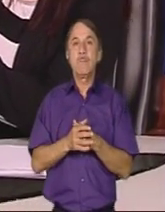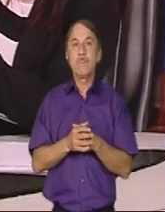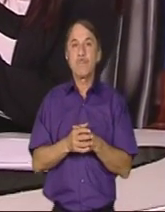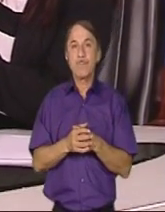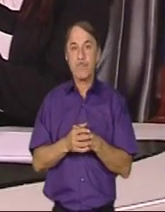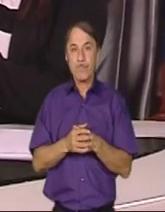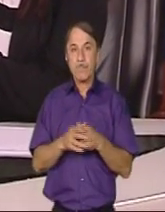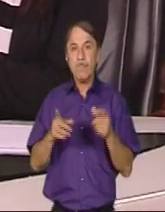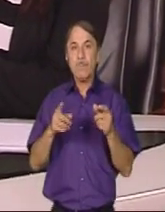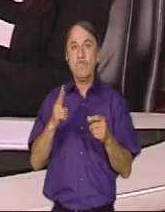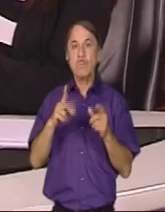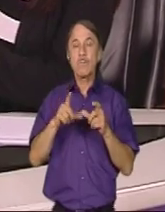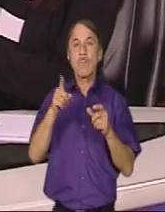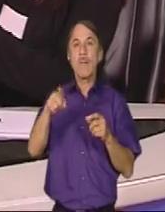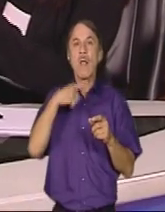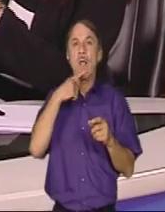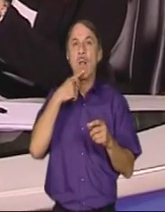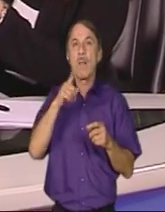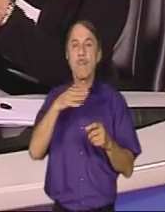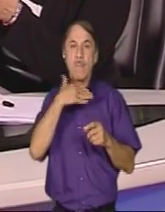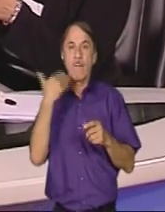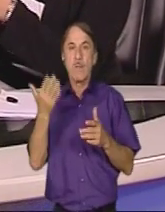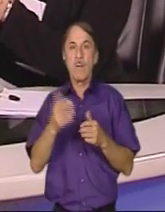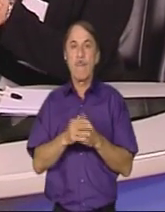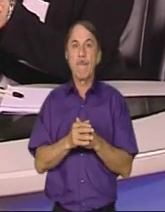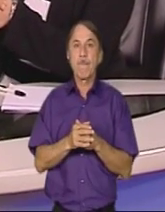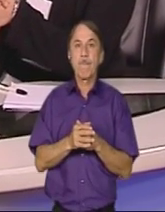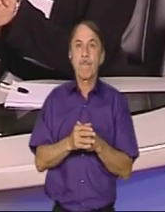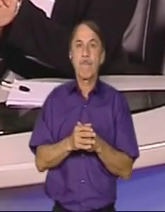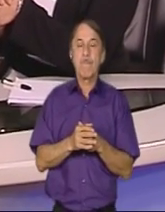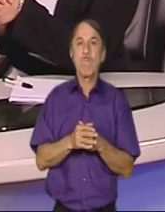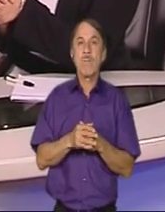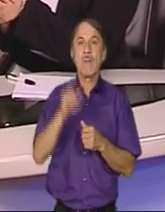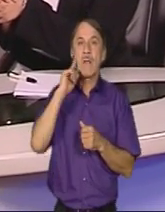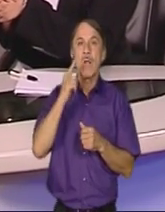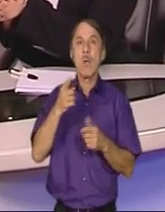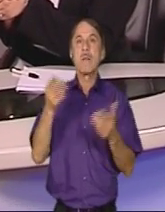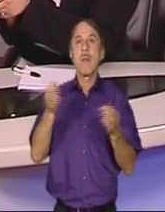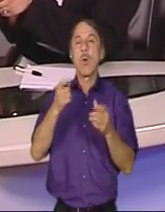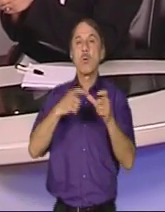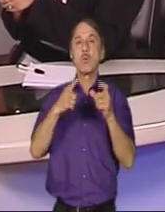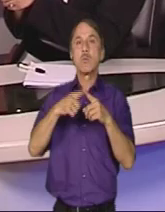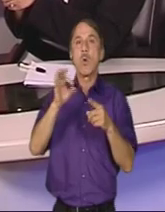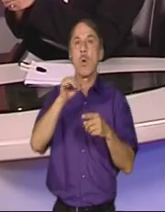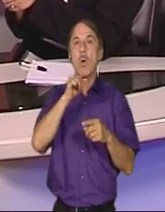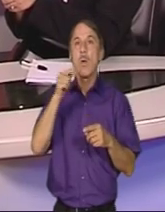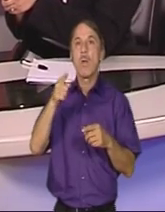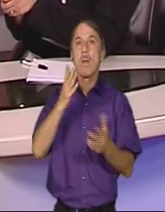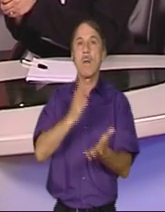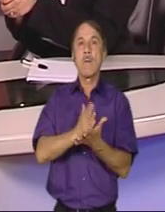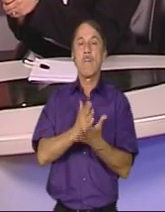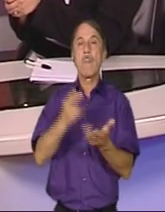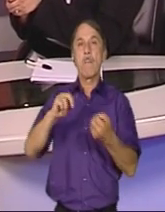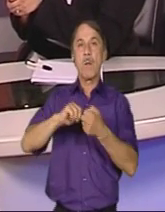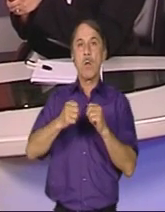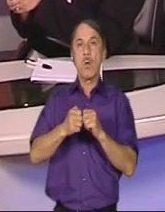neki da se mi razumemo, Aleksandar Vučić zna sve ovo što ja znam. Zna bolje od mene. Naravno. Zašto on to ne radi? Zato što je u određenom trenutku,